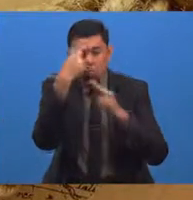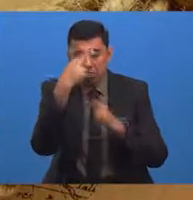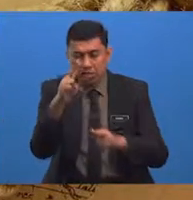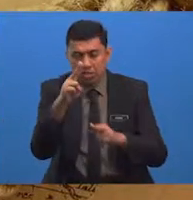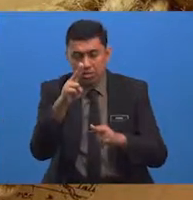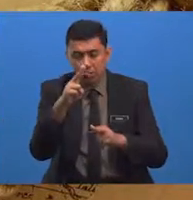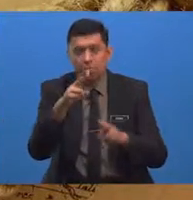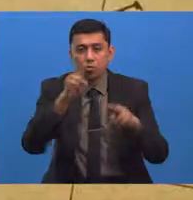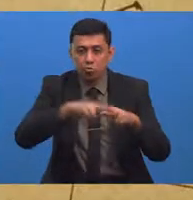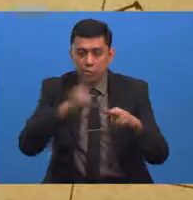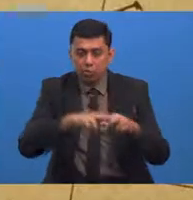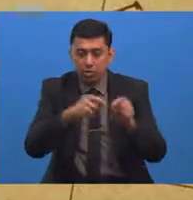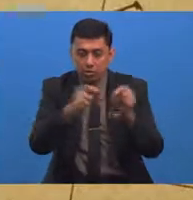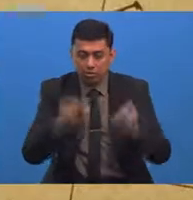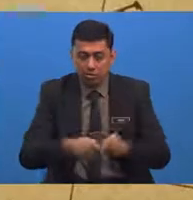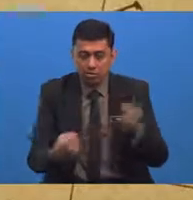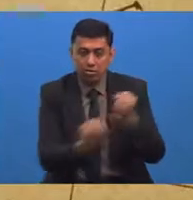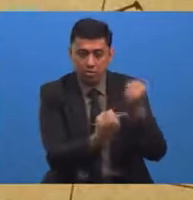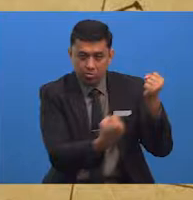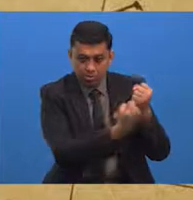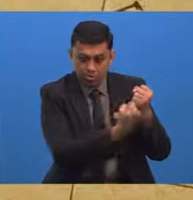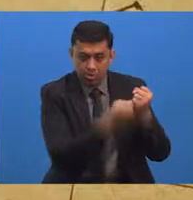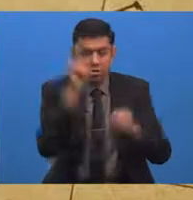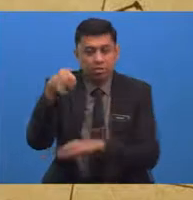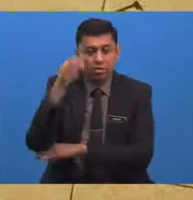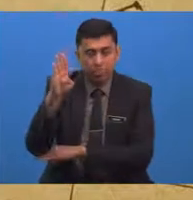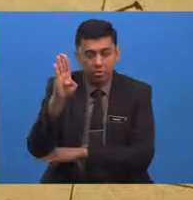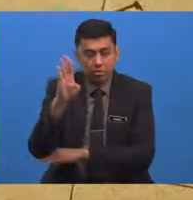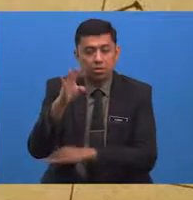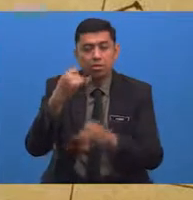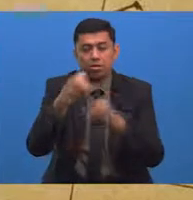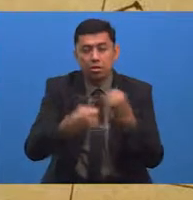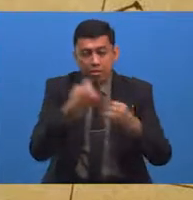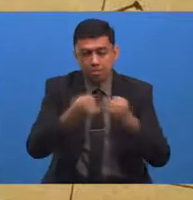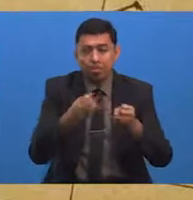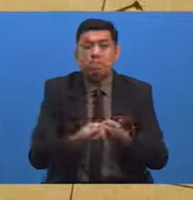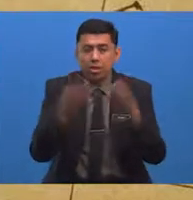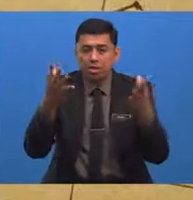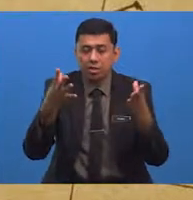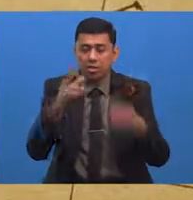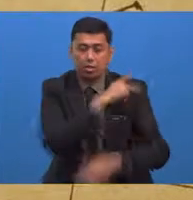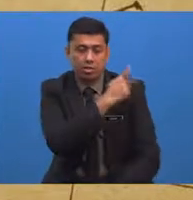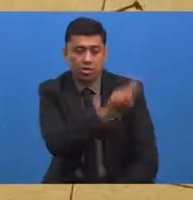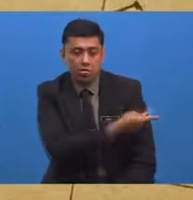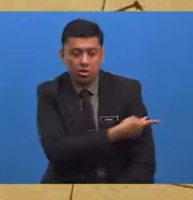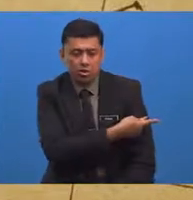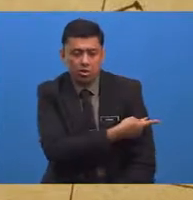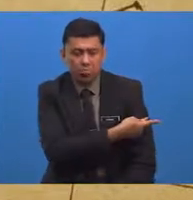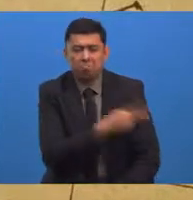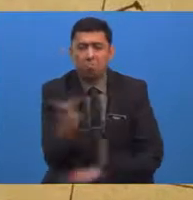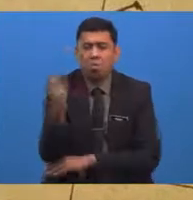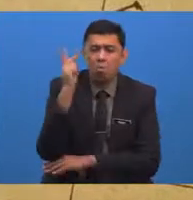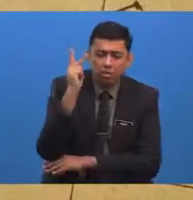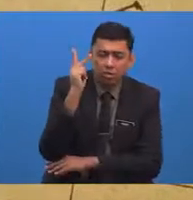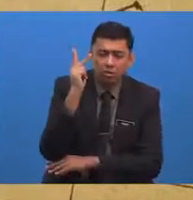penduduk tempatan. Sokongan yang diberikan oleh James Brooke ini berjaya memecahkan kekuatan masyarakat